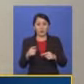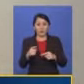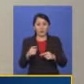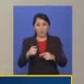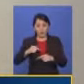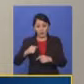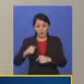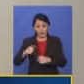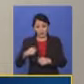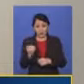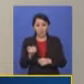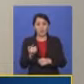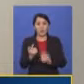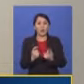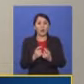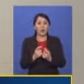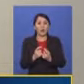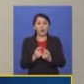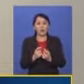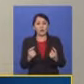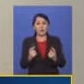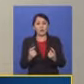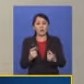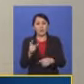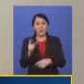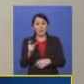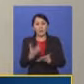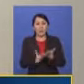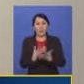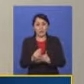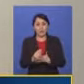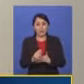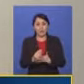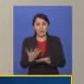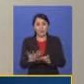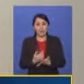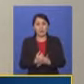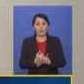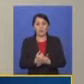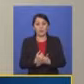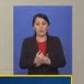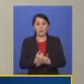жолдастарының карточкалары болса, соны жіберші, мен сол кісіге ақшаны жіберейін, сіз сол кісіден аласыз деген. Соған